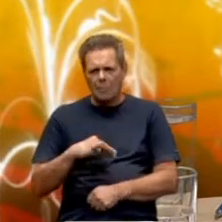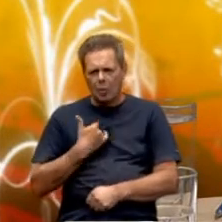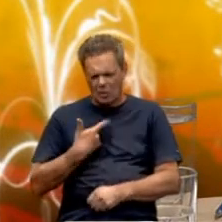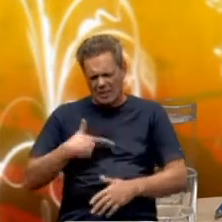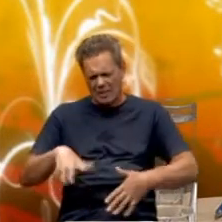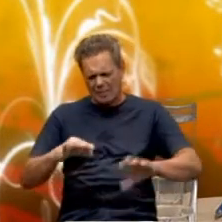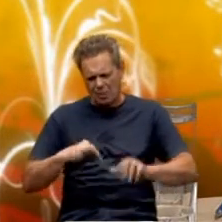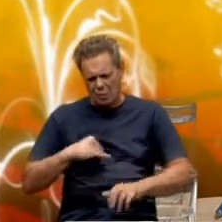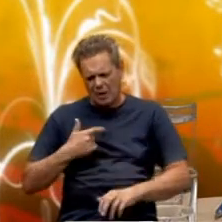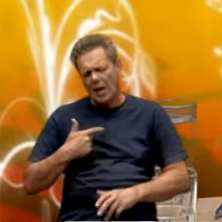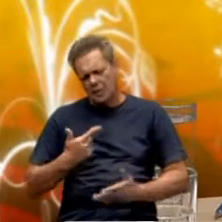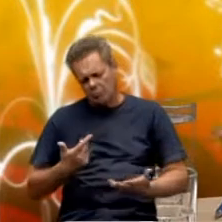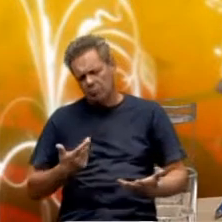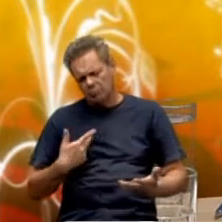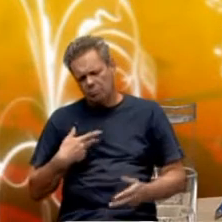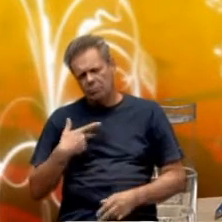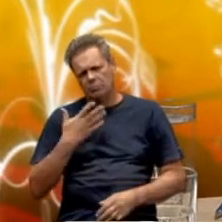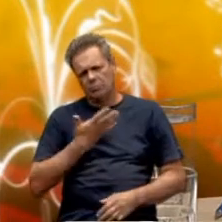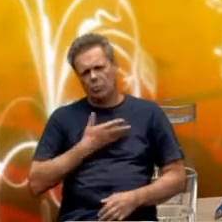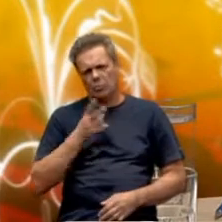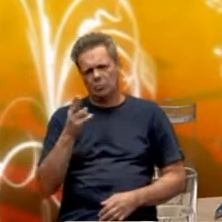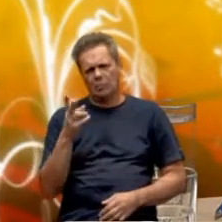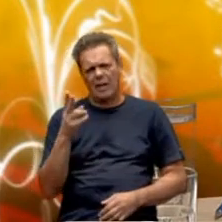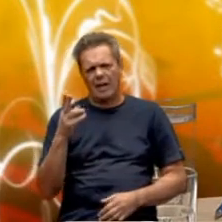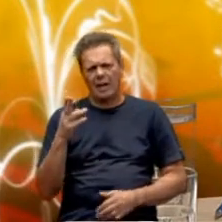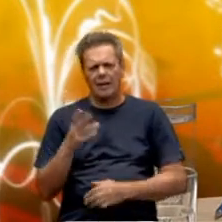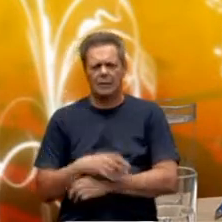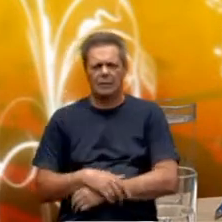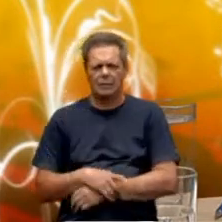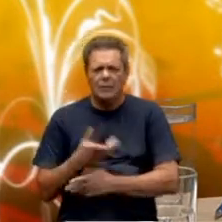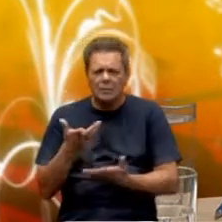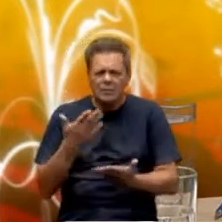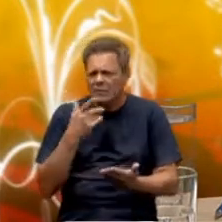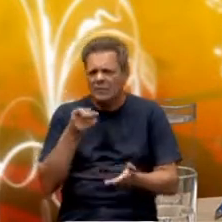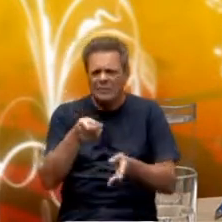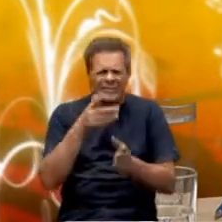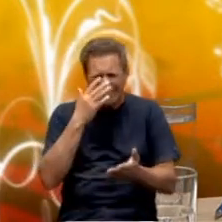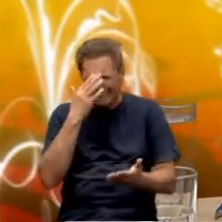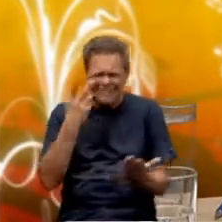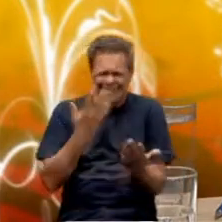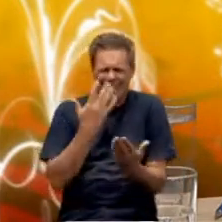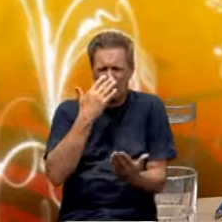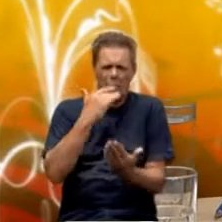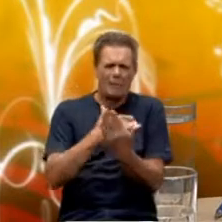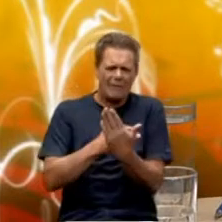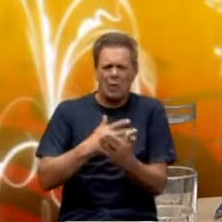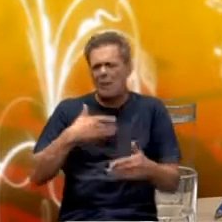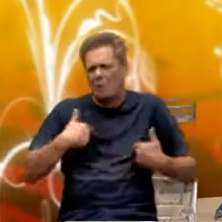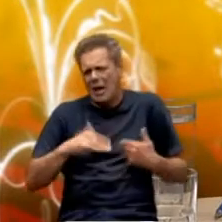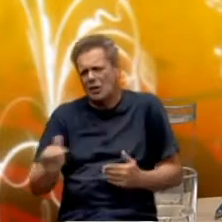godina sam prebolio. Sa 17. Mm. Pa kako je to? Je li to možda neko pravilo? Nije pravilo, ima mlađe djece.